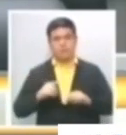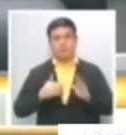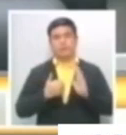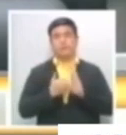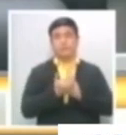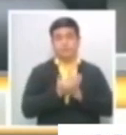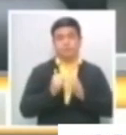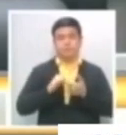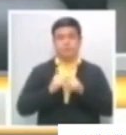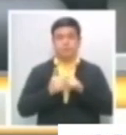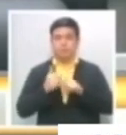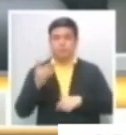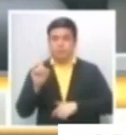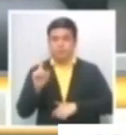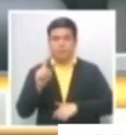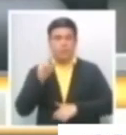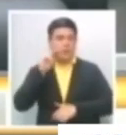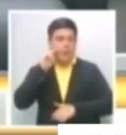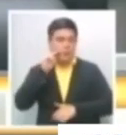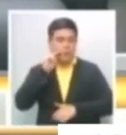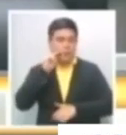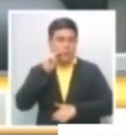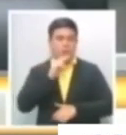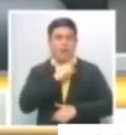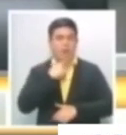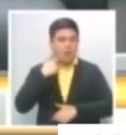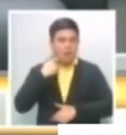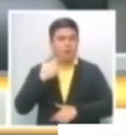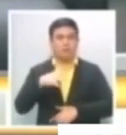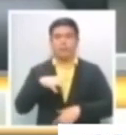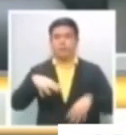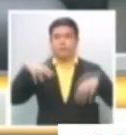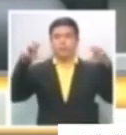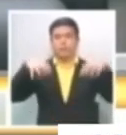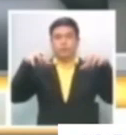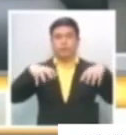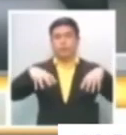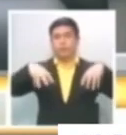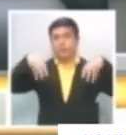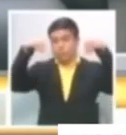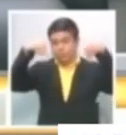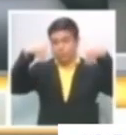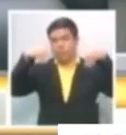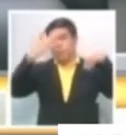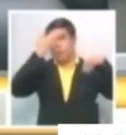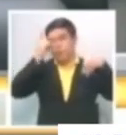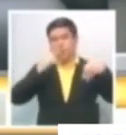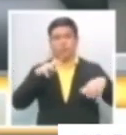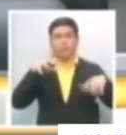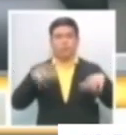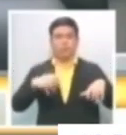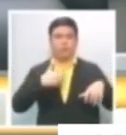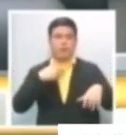านไม่มีน้ำที่จะทำการเกษตรเนื่องจากปัญหาภัยแล้งหนักในภาคอีสานอย